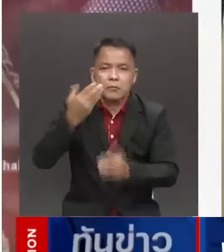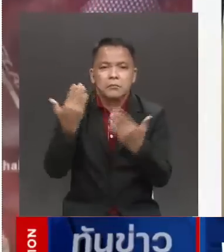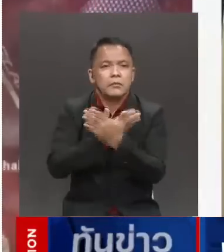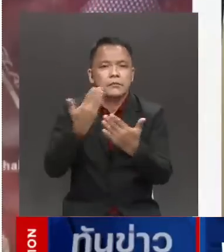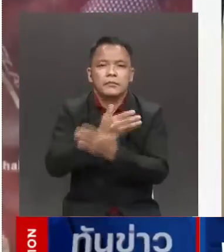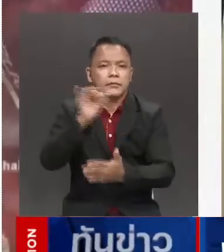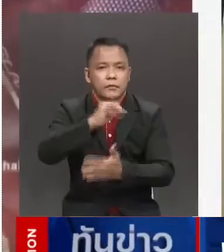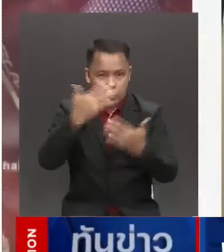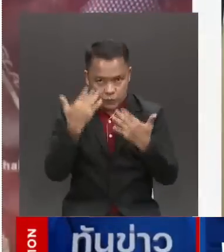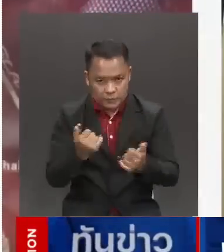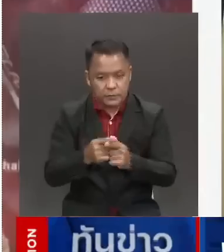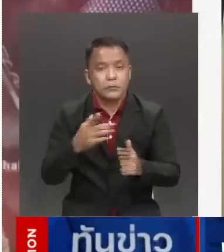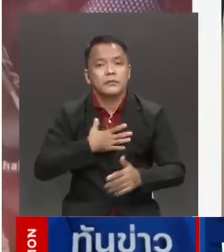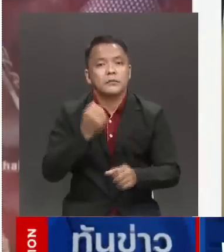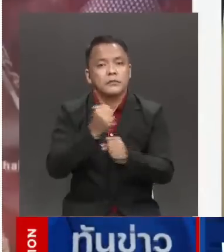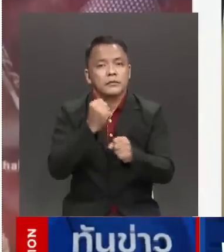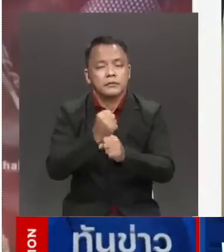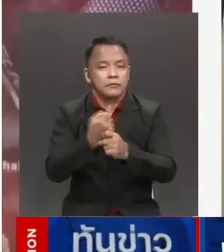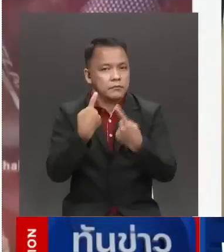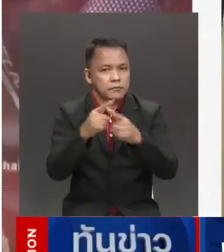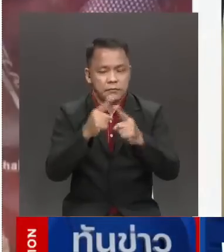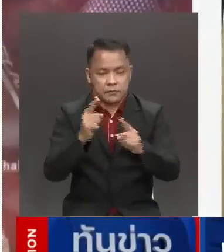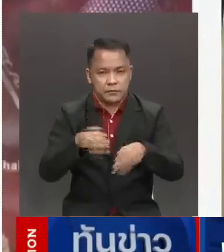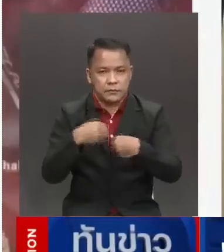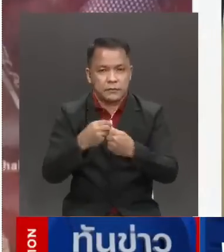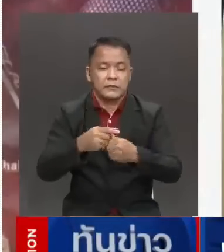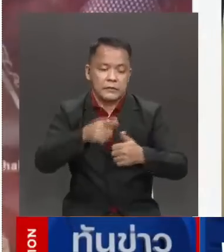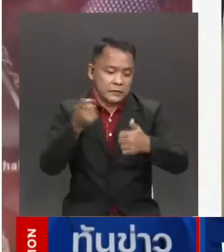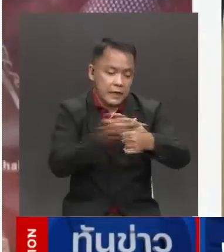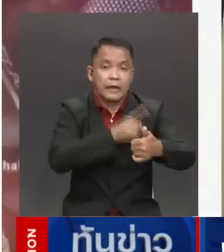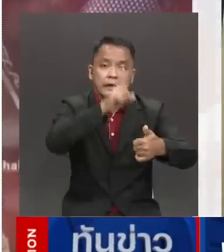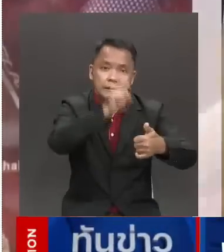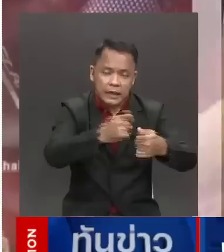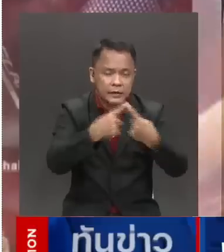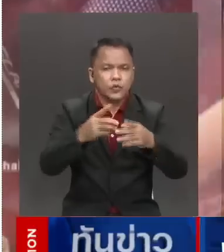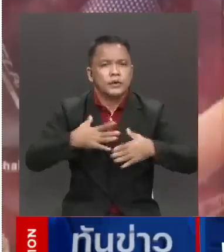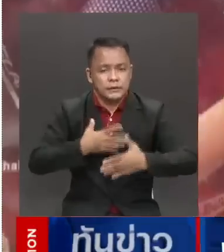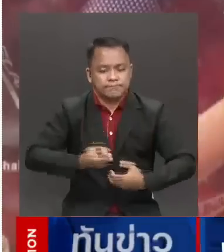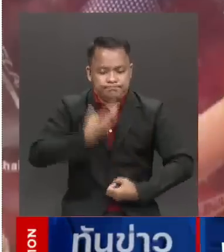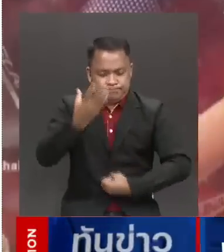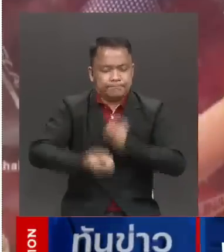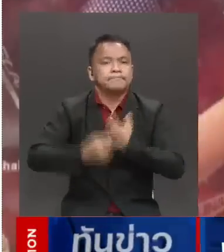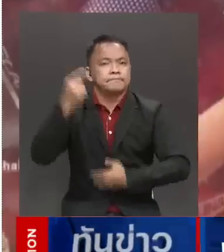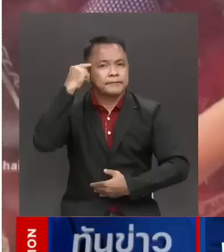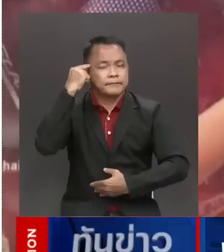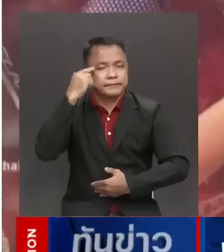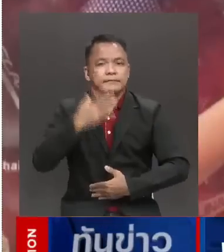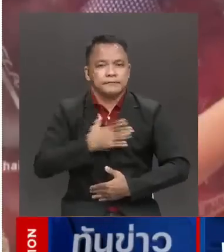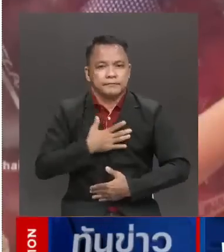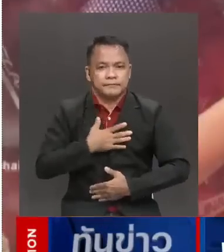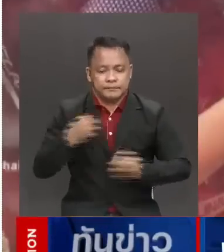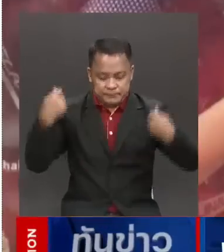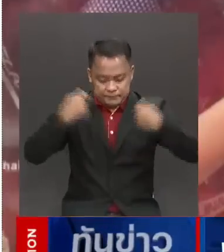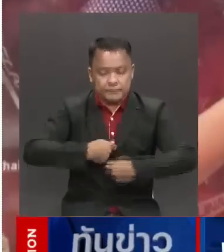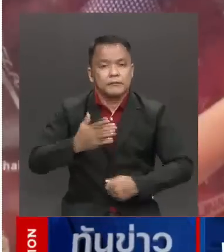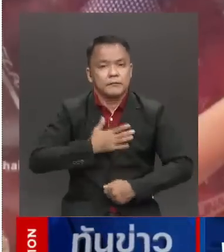แปลงในวันนี้สิ่งที่หนูทำไม่ได้เป็นเรื่องของการฆ่าคนตายเป็นการแสดงออกทางความคิดผ่านสัญญาการแต่งตัว